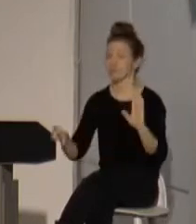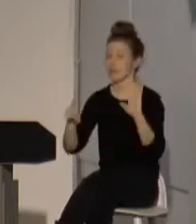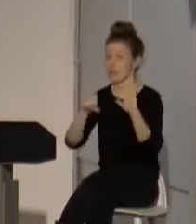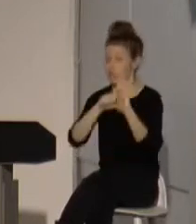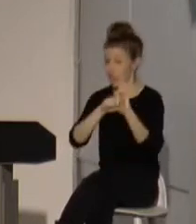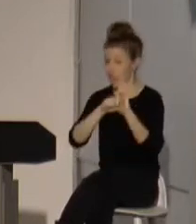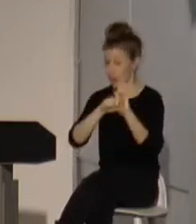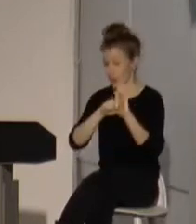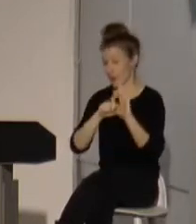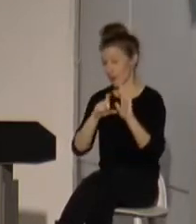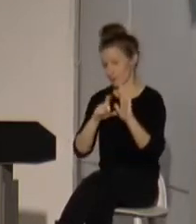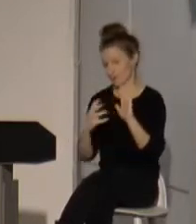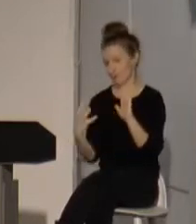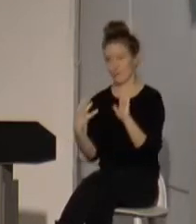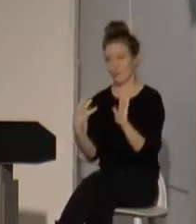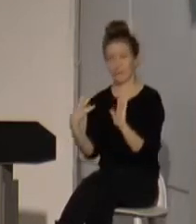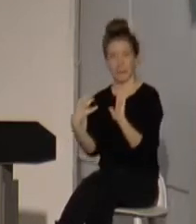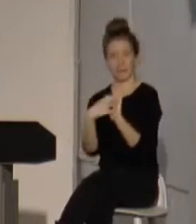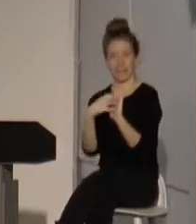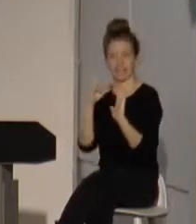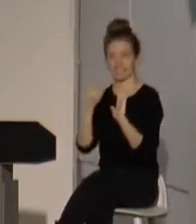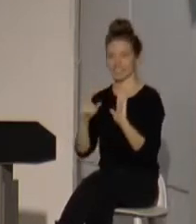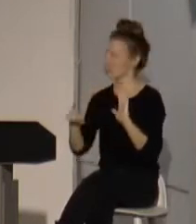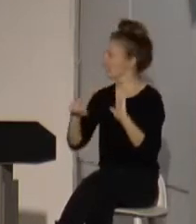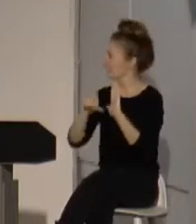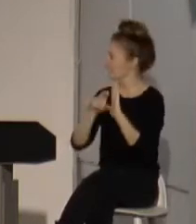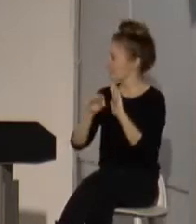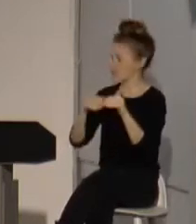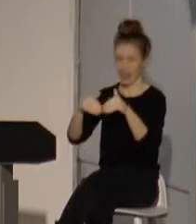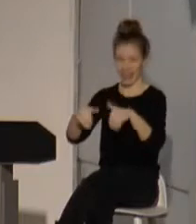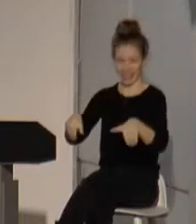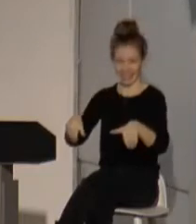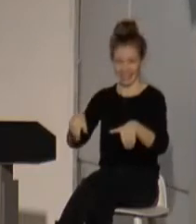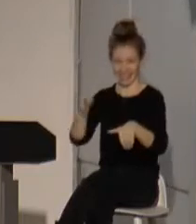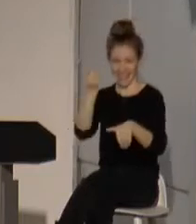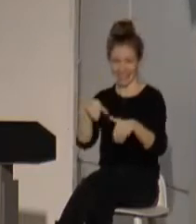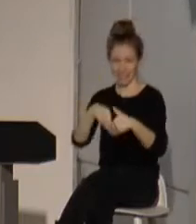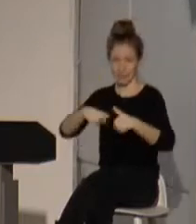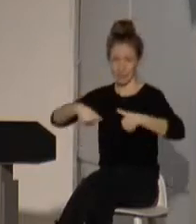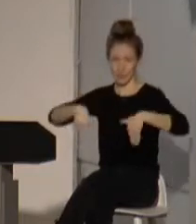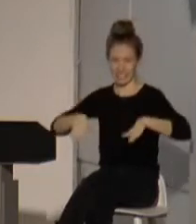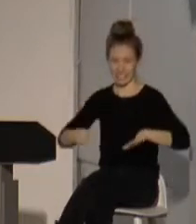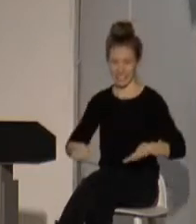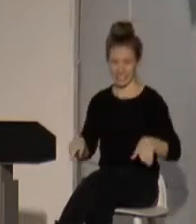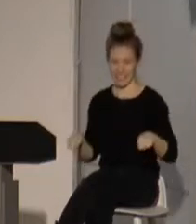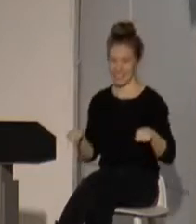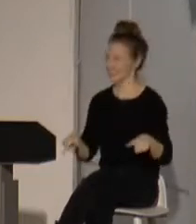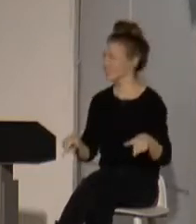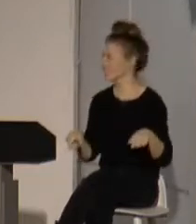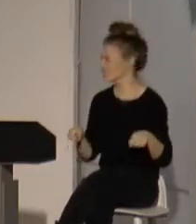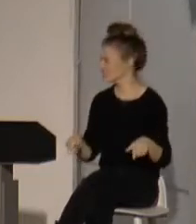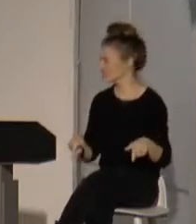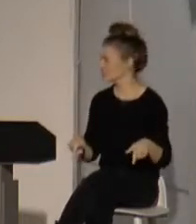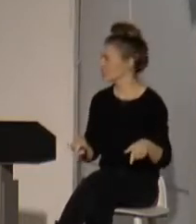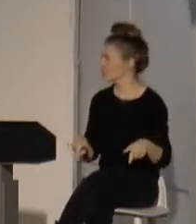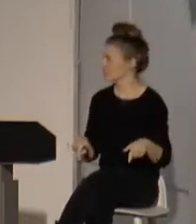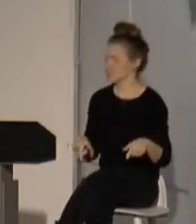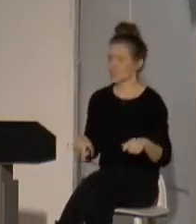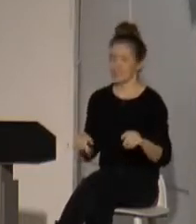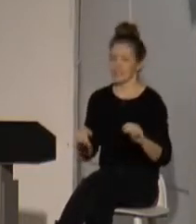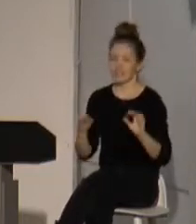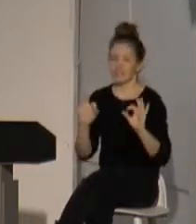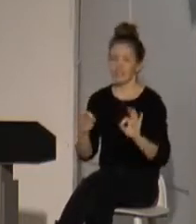בעצם במרכזו יש את הסמל הזה של הנכה, האדם בתוך הכיסא גלגלים, ובסמל בעצם אנחנו רואים איך יש